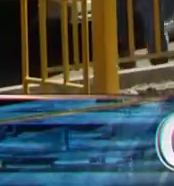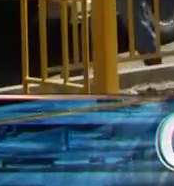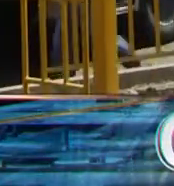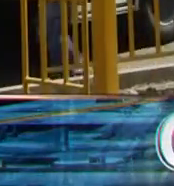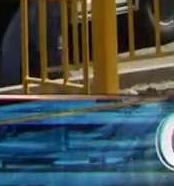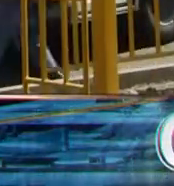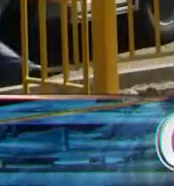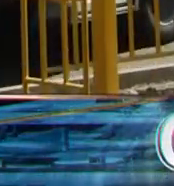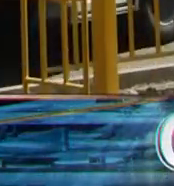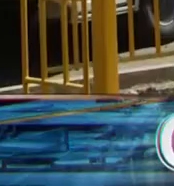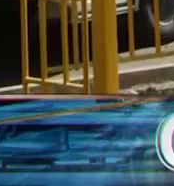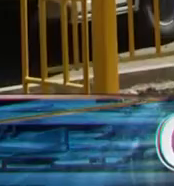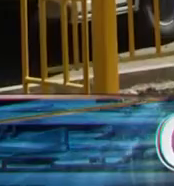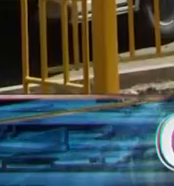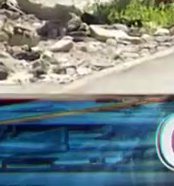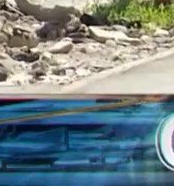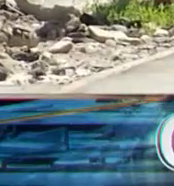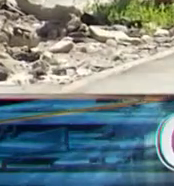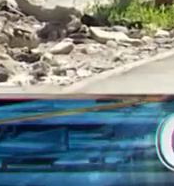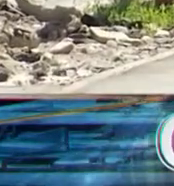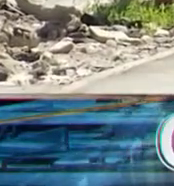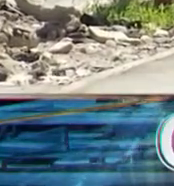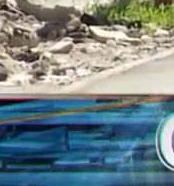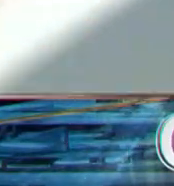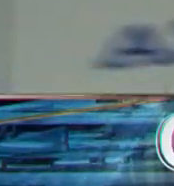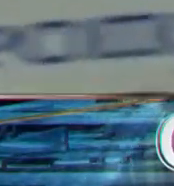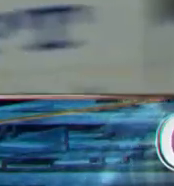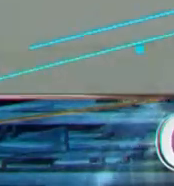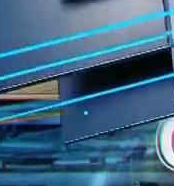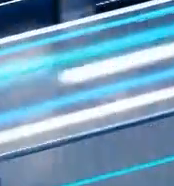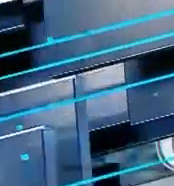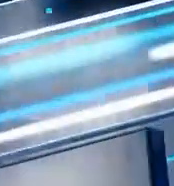Едины ли правила для всех? Как граждане соблюдают меры профилактики ковид?